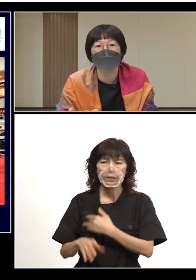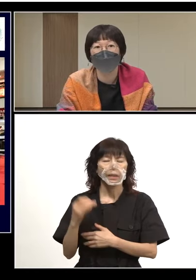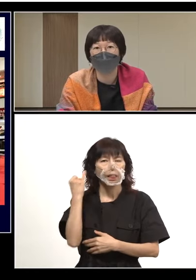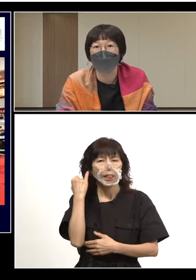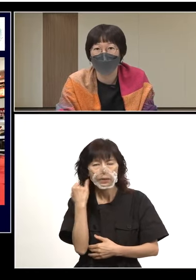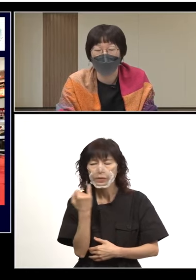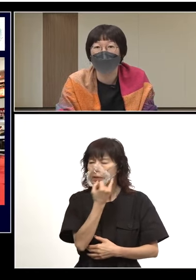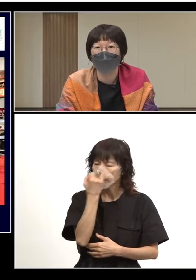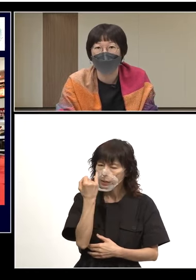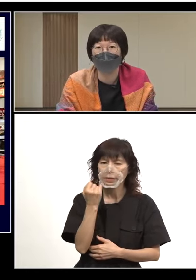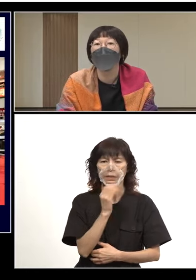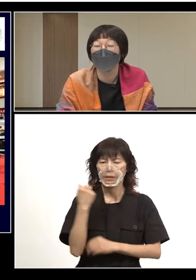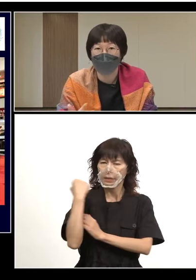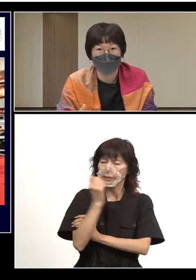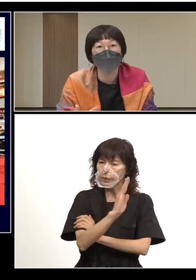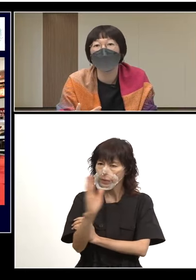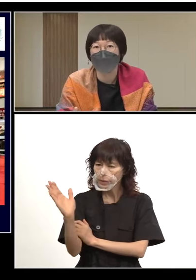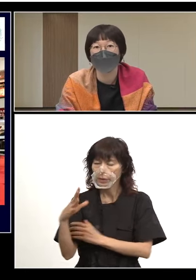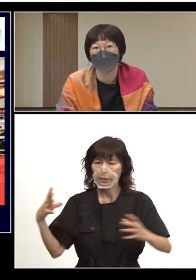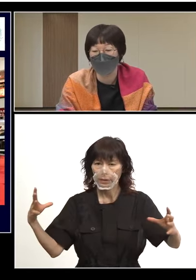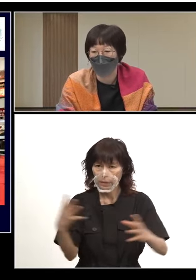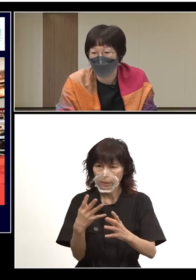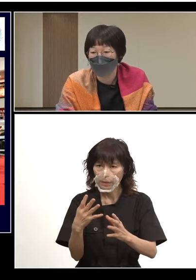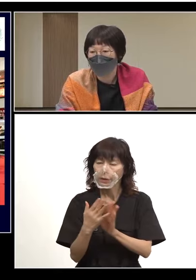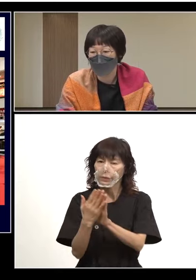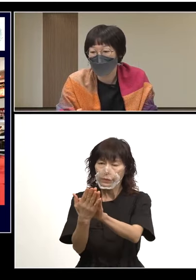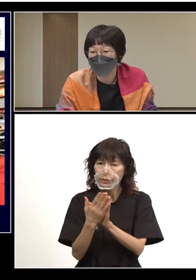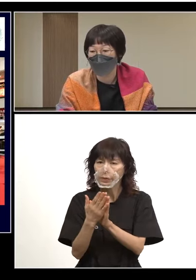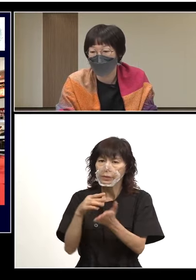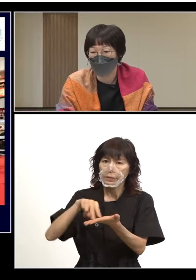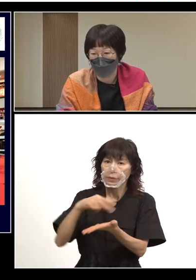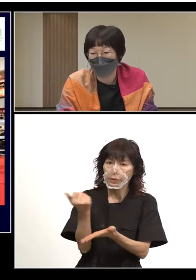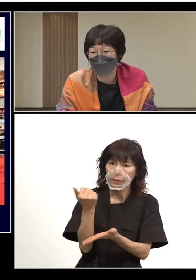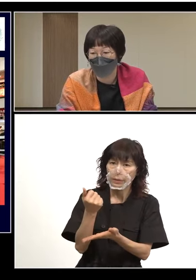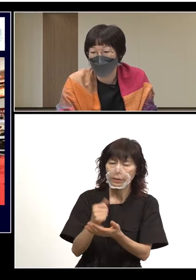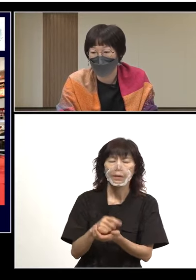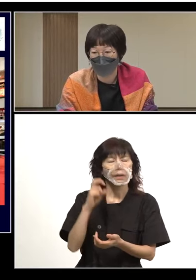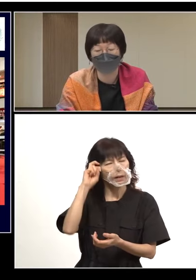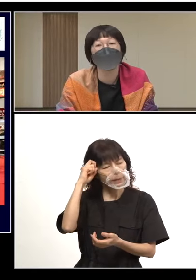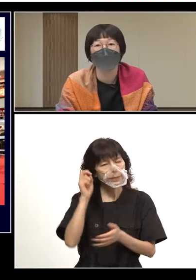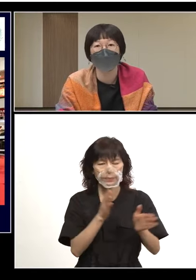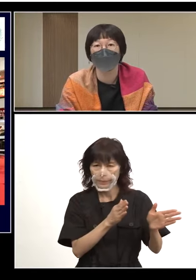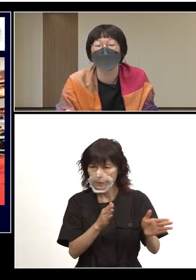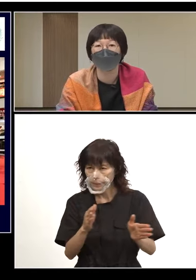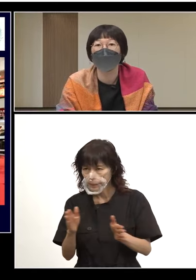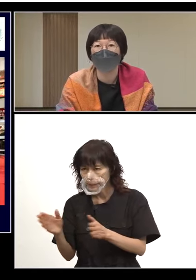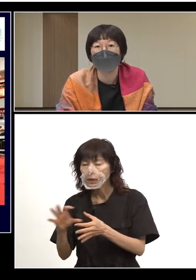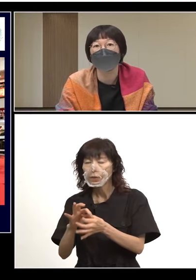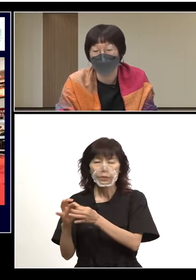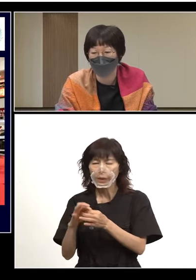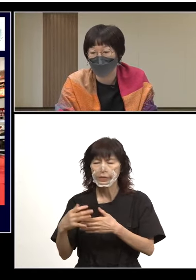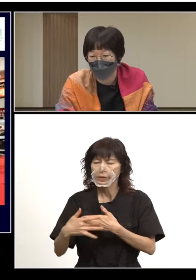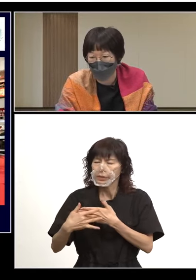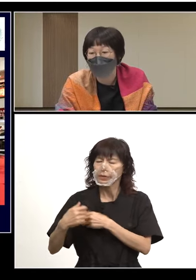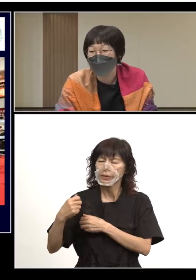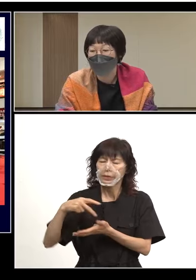視障各樣狀況嘅朋友，我哋係咪都可以一齊互動咧？咁所以咧，我哋就整理咗有 danceability 舞動所能嘅呢一